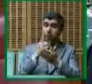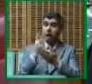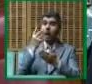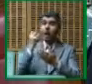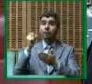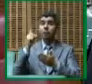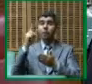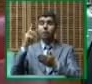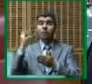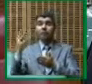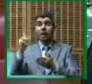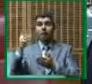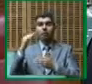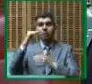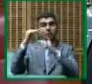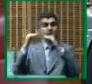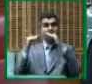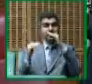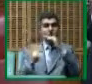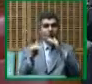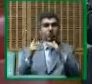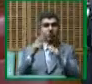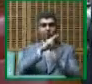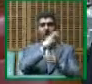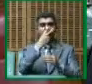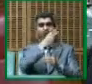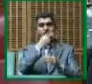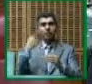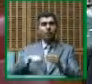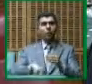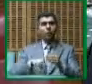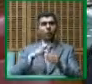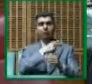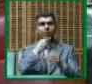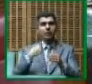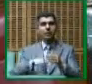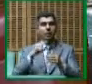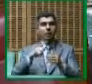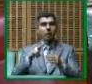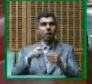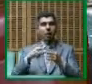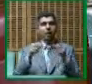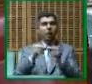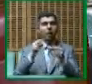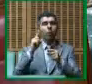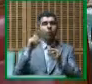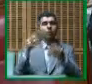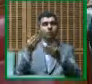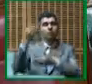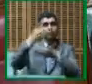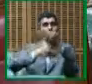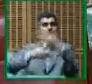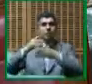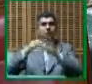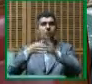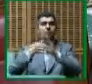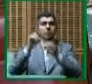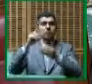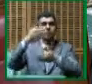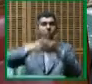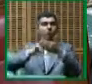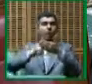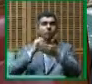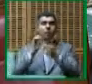أن أكبر عجز برسم سنة 2013 سجل مع الصين التي لا تربطنا معها أي اتفاقية التبادل